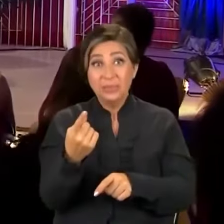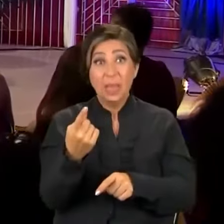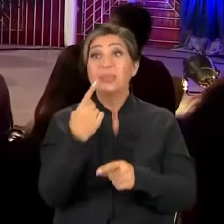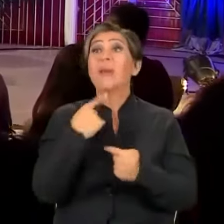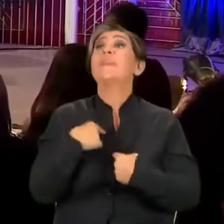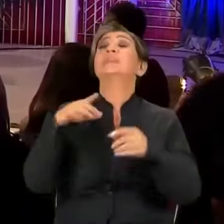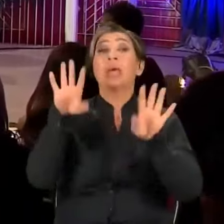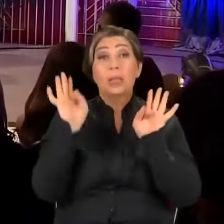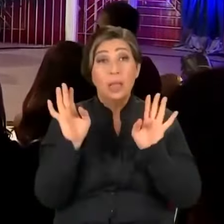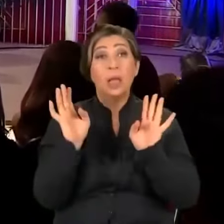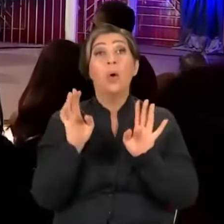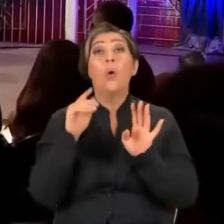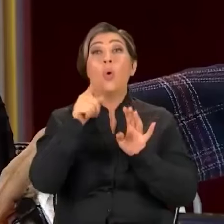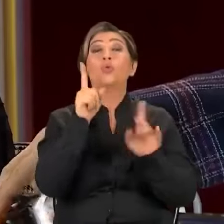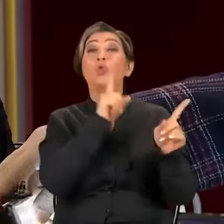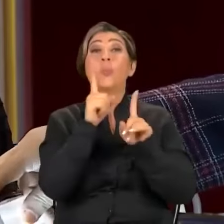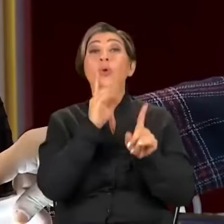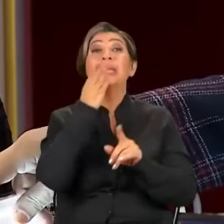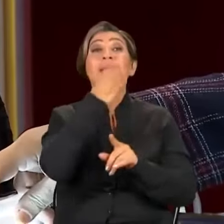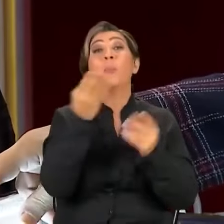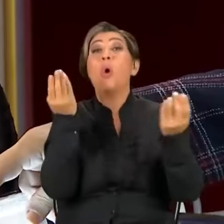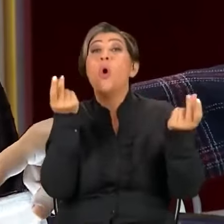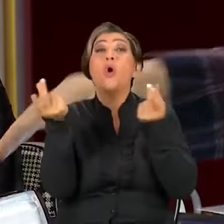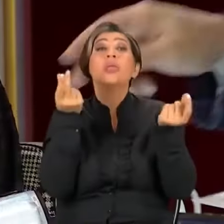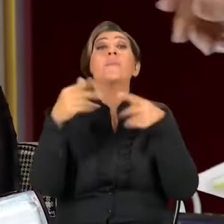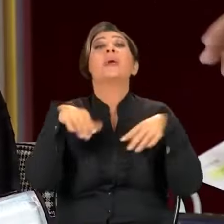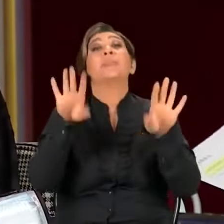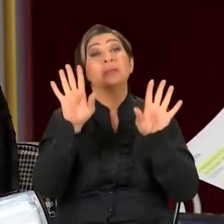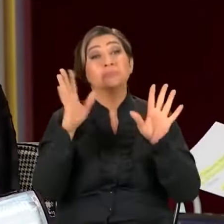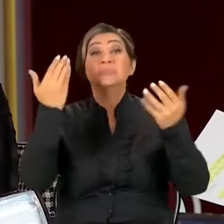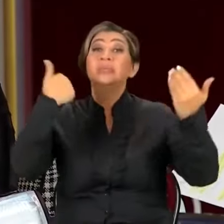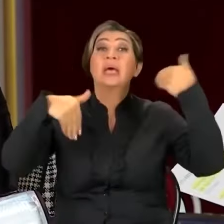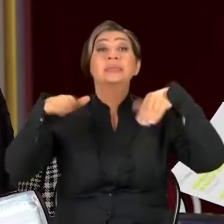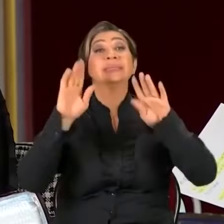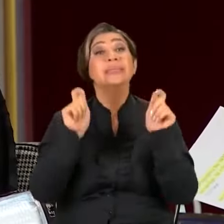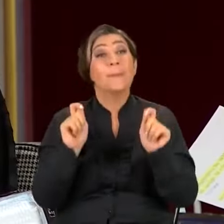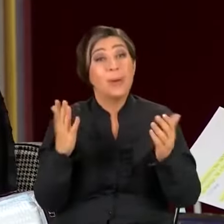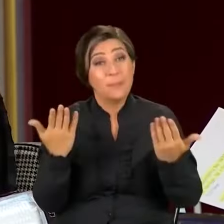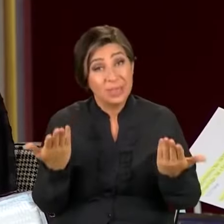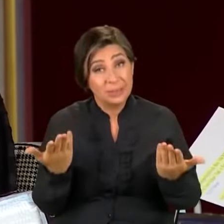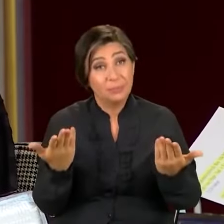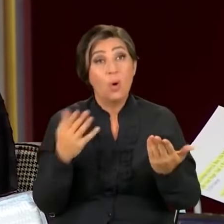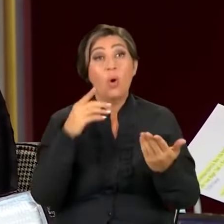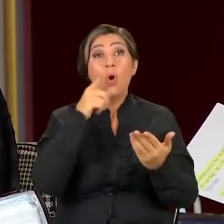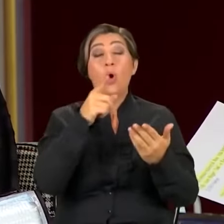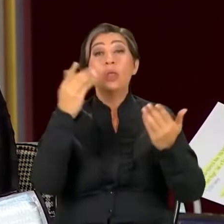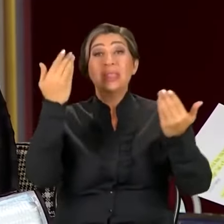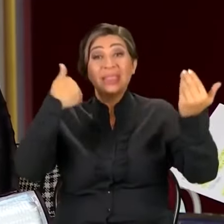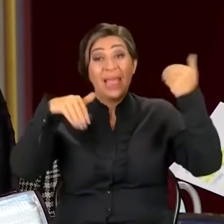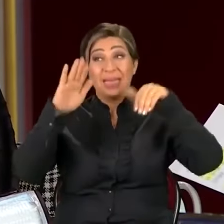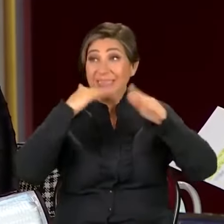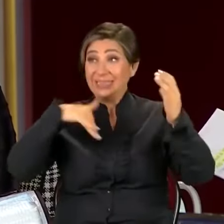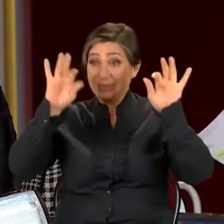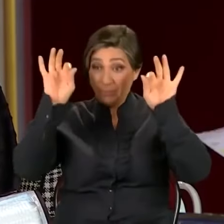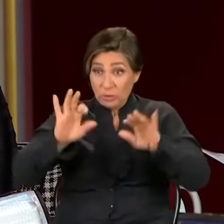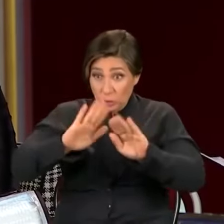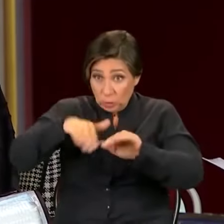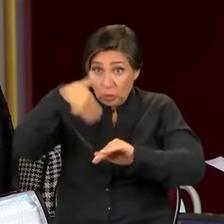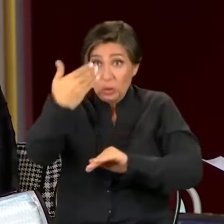ısmarlarım demeseydi o doğum gününe gidip oynamayabilirdim, dans etmeyebilirdim. O dans ettikten sonra